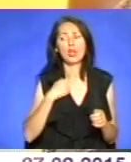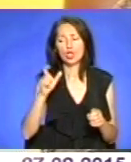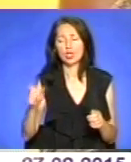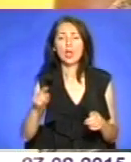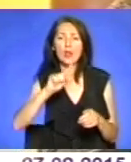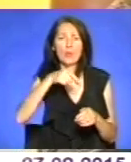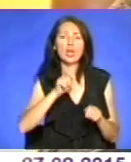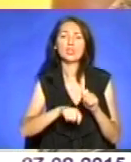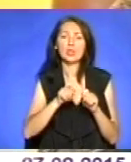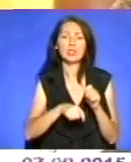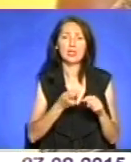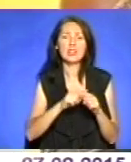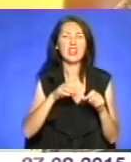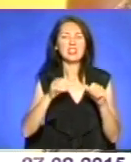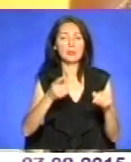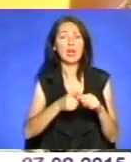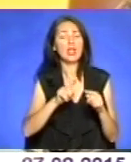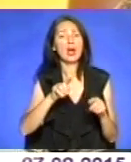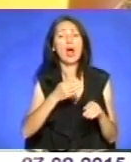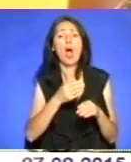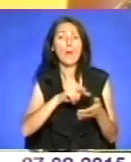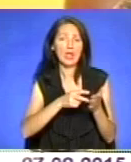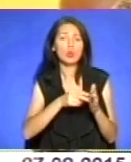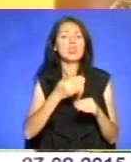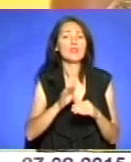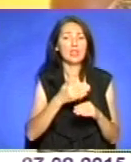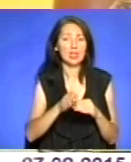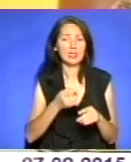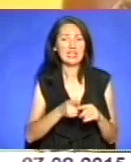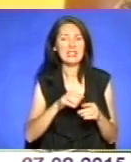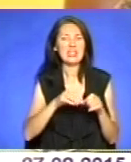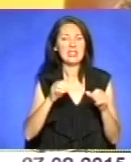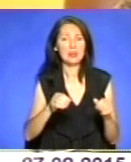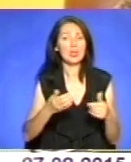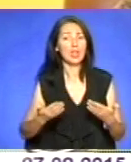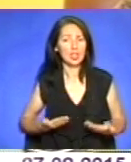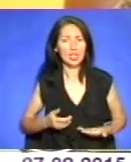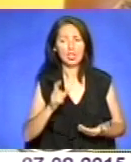Ця земля, яка виділяється, планується виділятися, на цій землі жити людям.